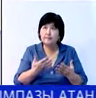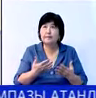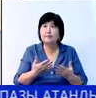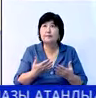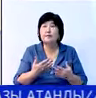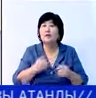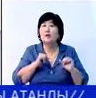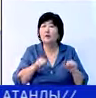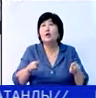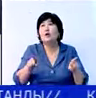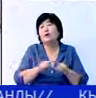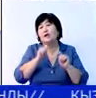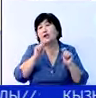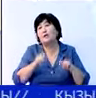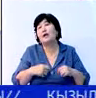қорғасын осындай марапат алып,